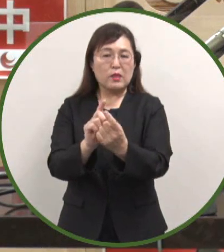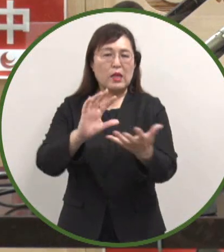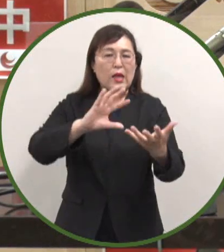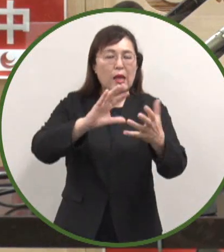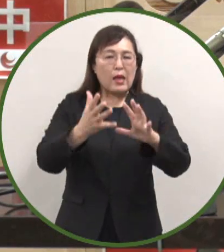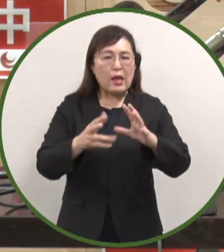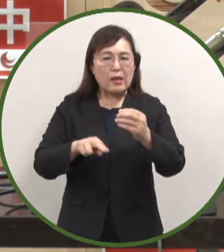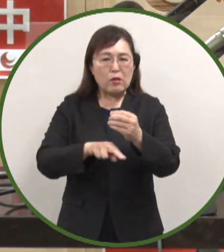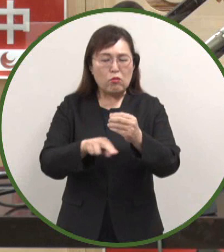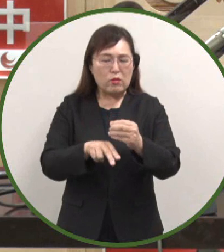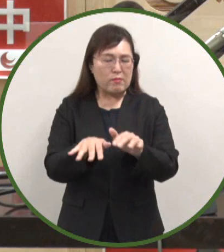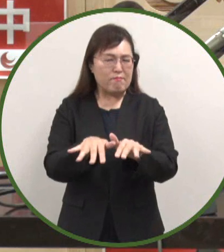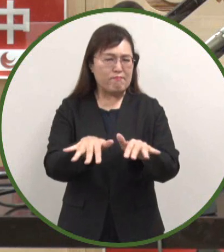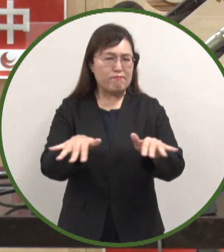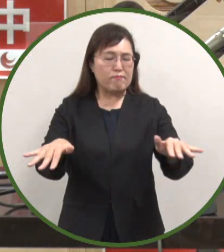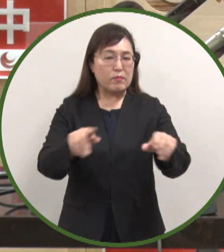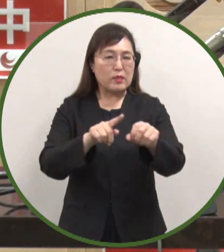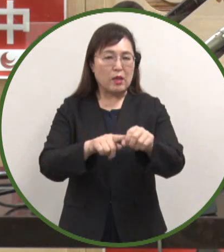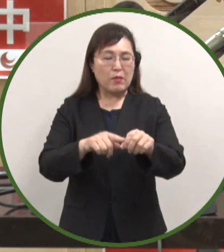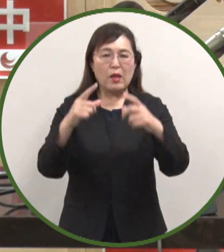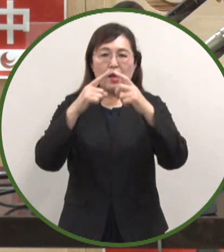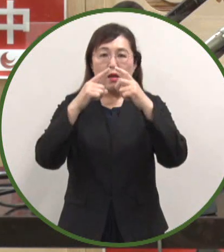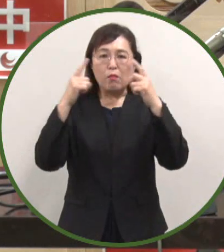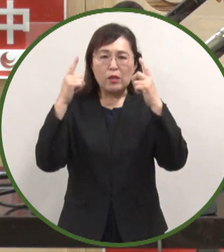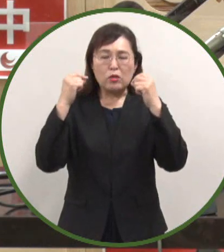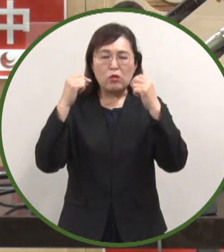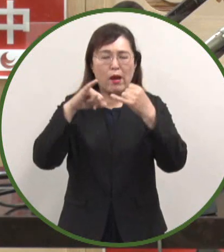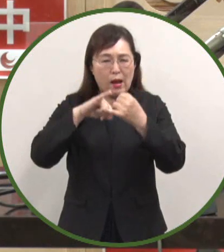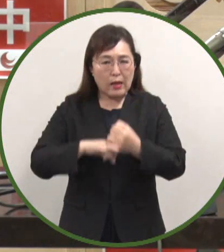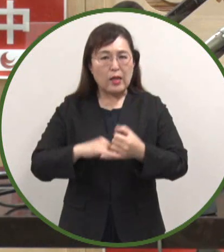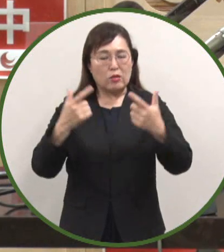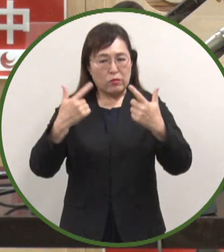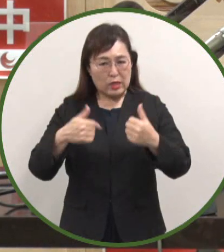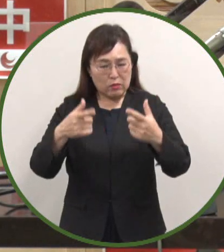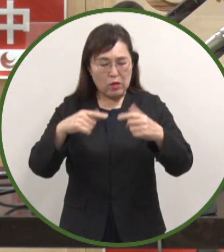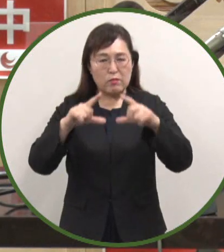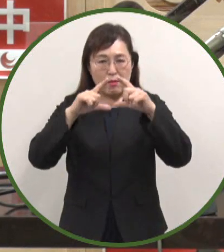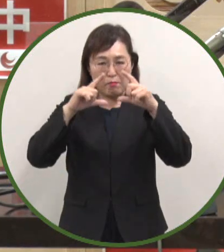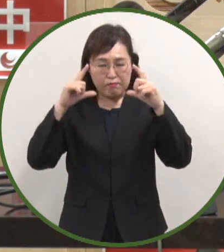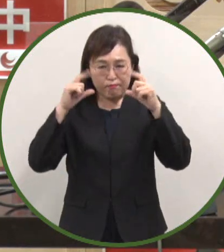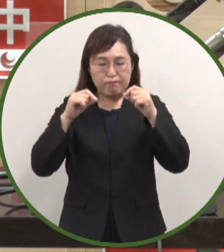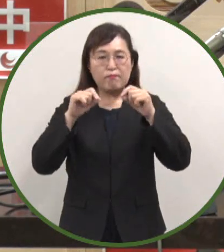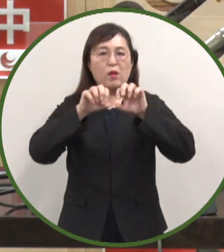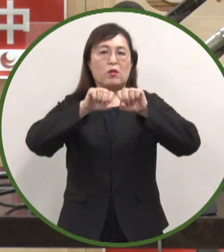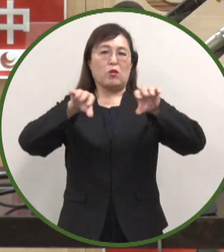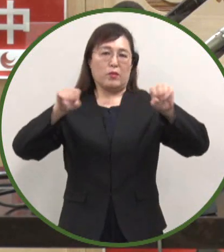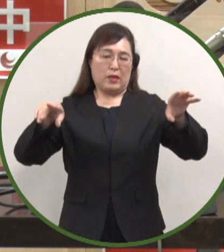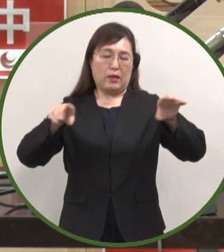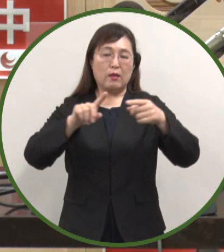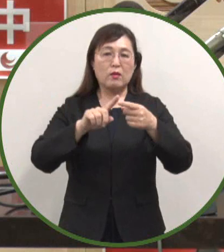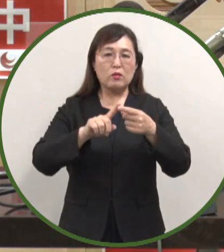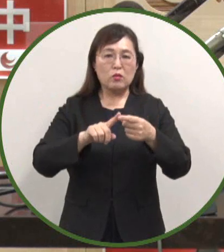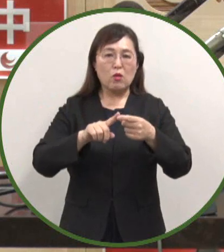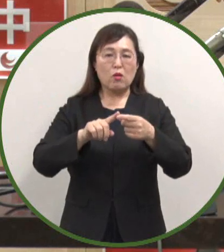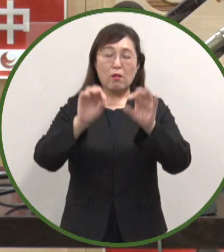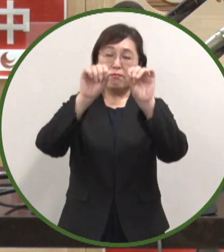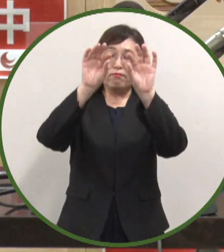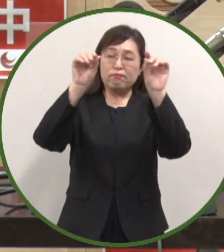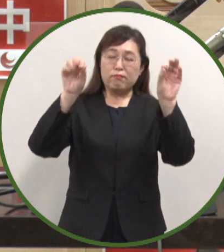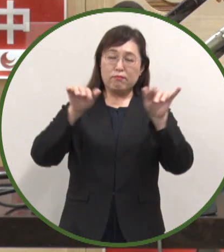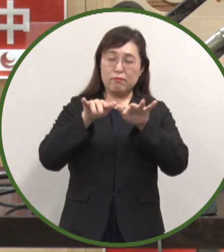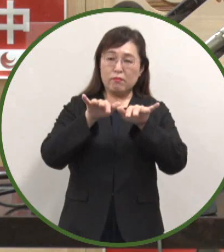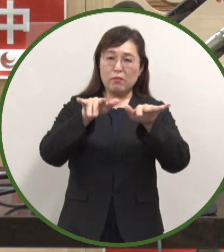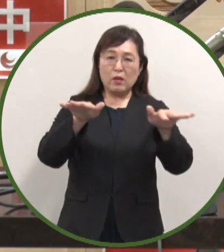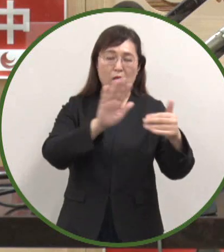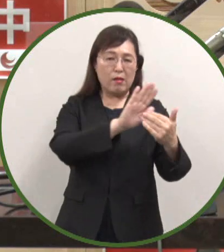株の流行を踏まえましてマスクの常時着用の呼びかけ、またマイクロ飛沫対策